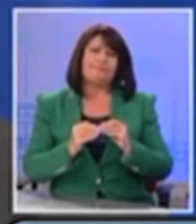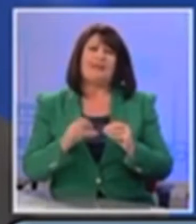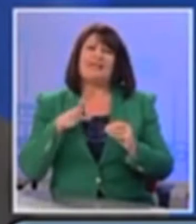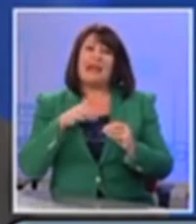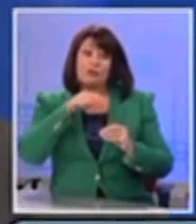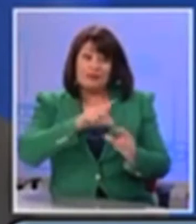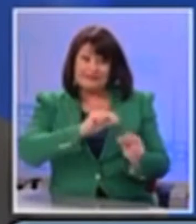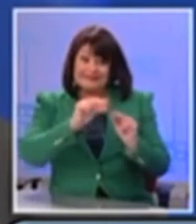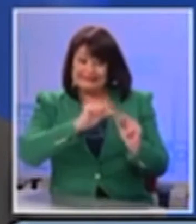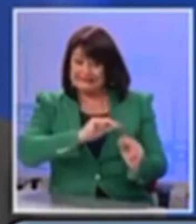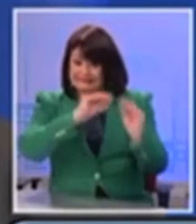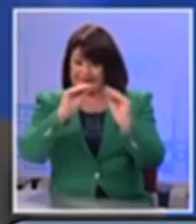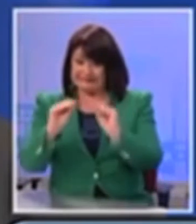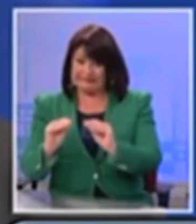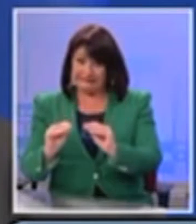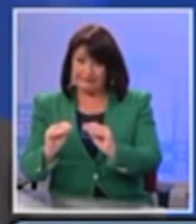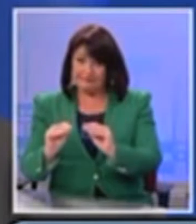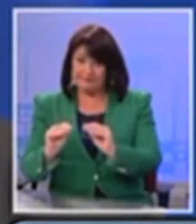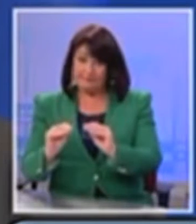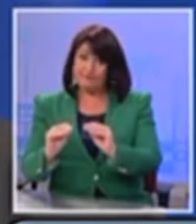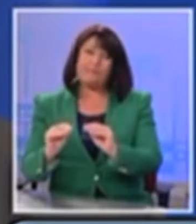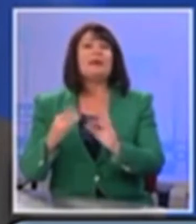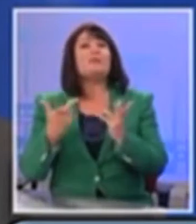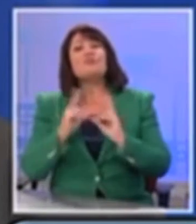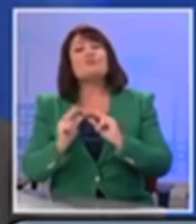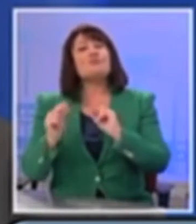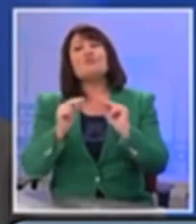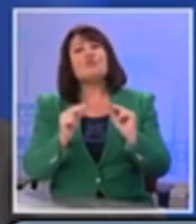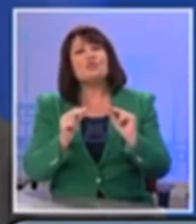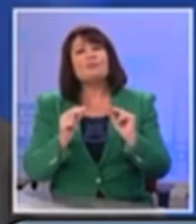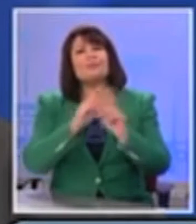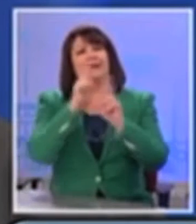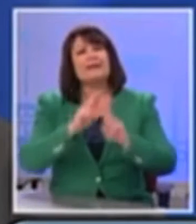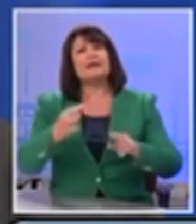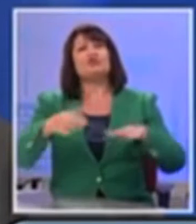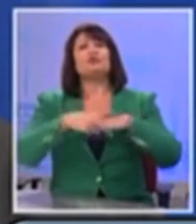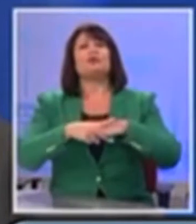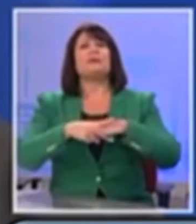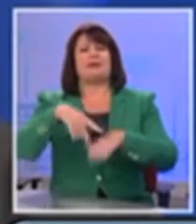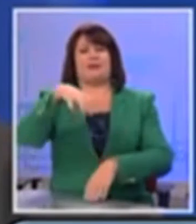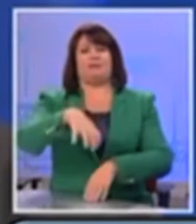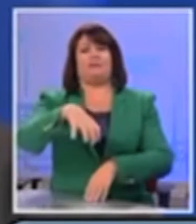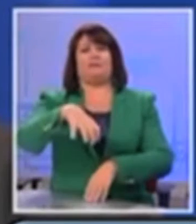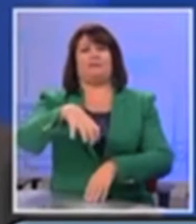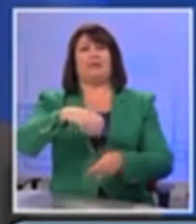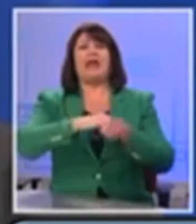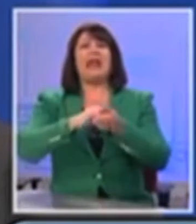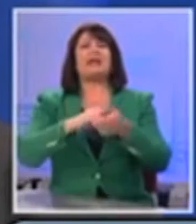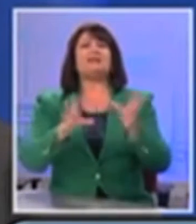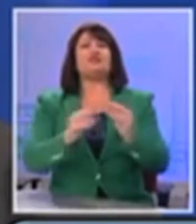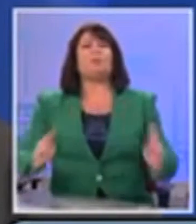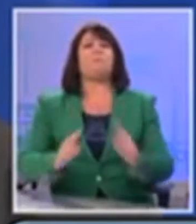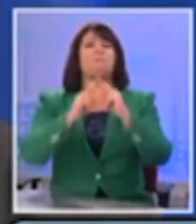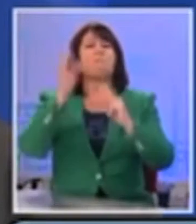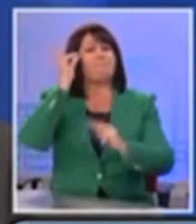Fonds monétaire international et le Club de Paris. Ils veulent donc que ce soit les